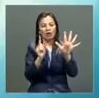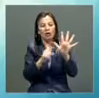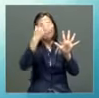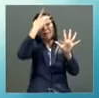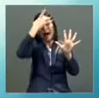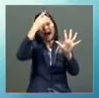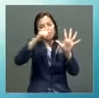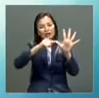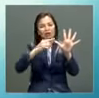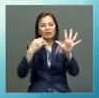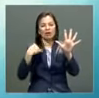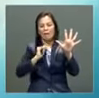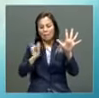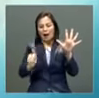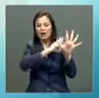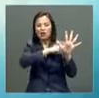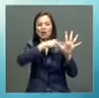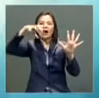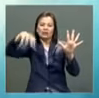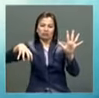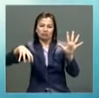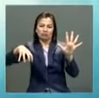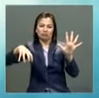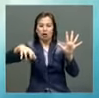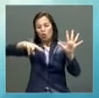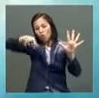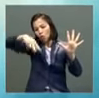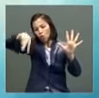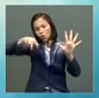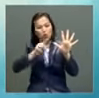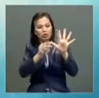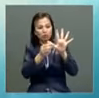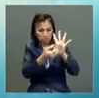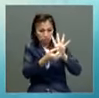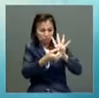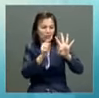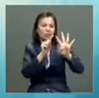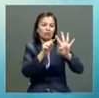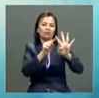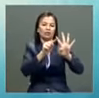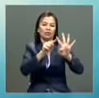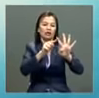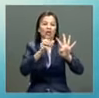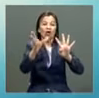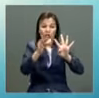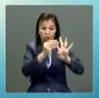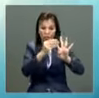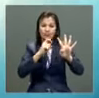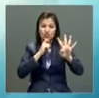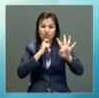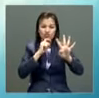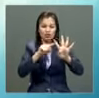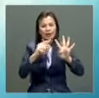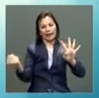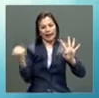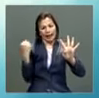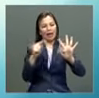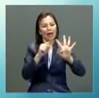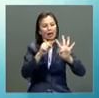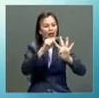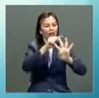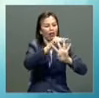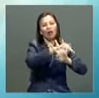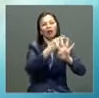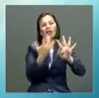าก็หยุดตัวเองรับการรักษาแต่อีก4คนมีเชื้ออยู่ในร่างกายแต่ว่าไม่มีอาการ